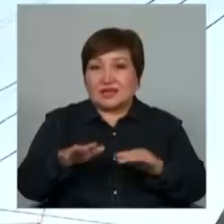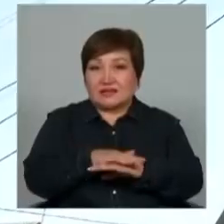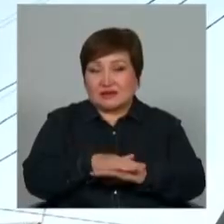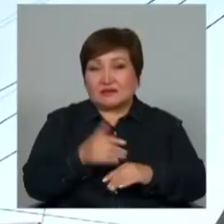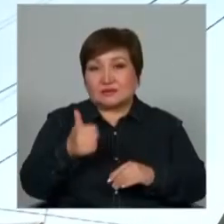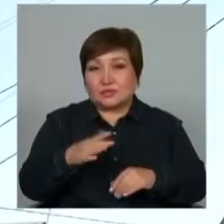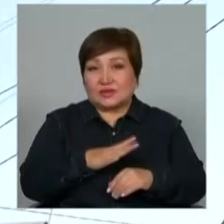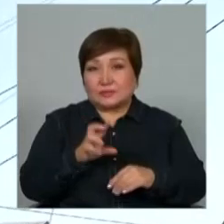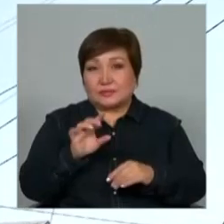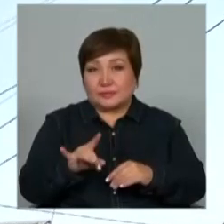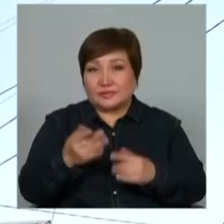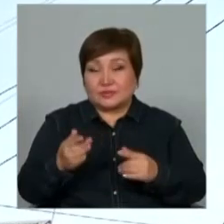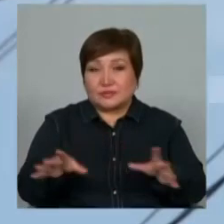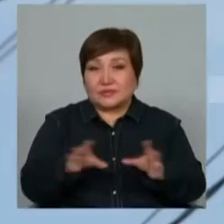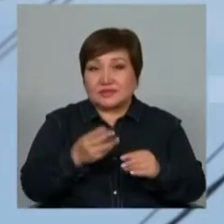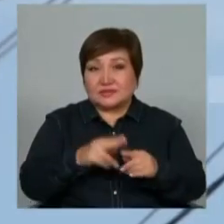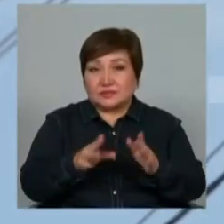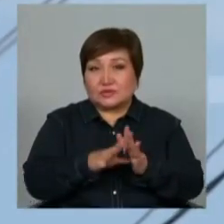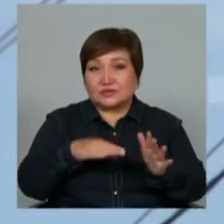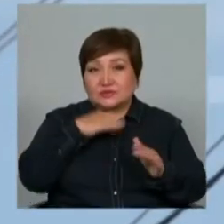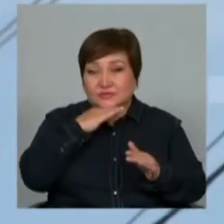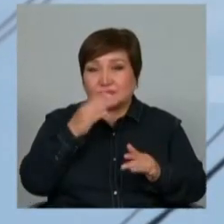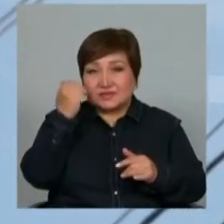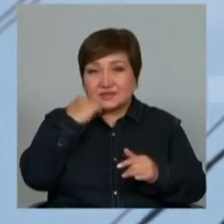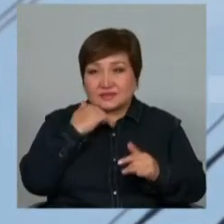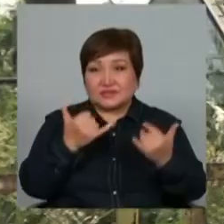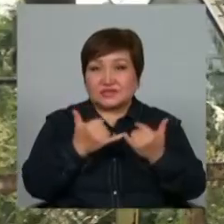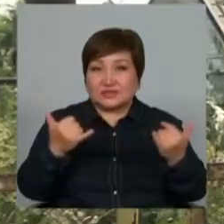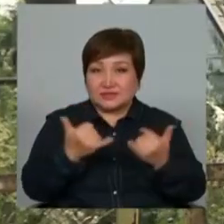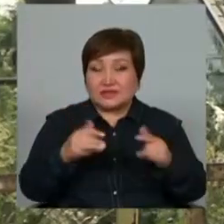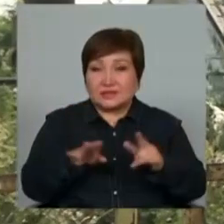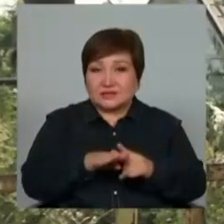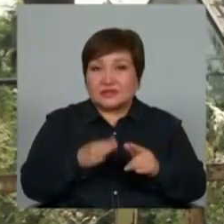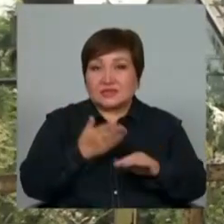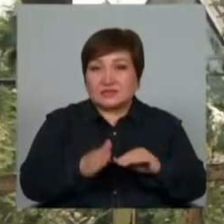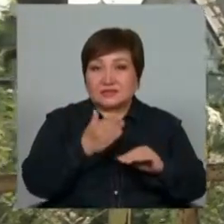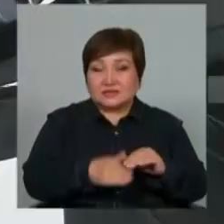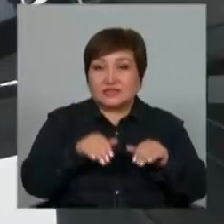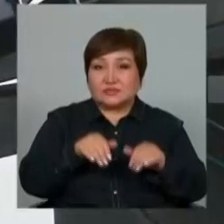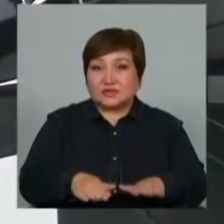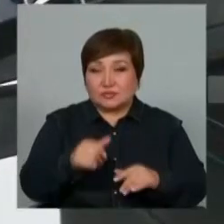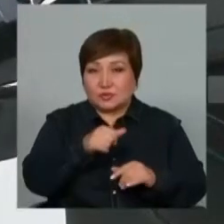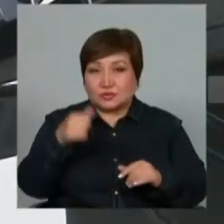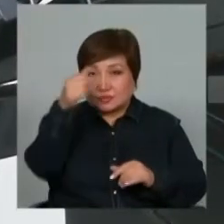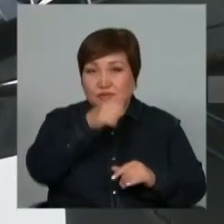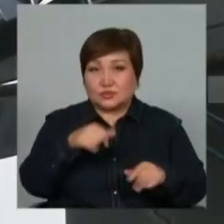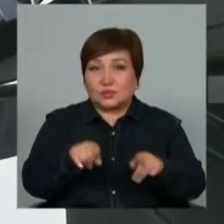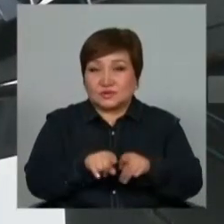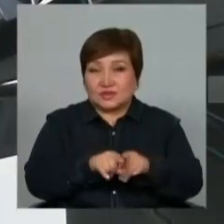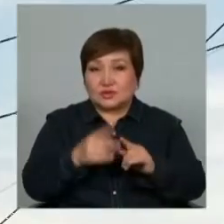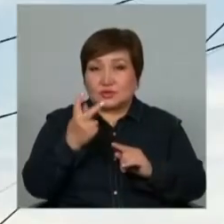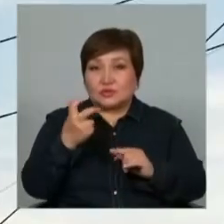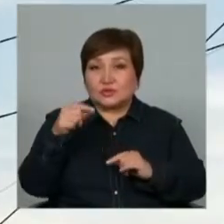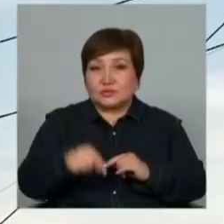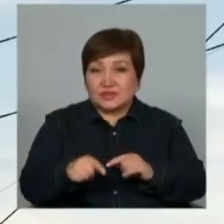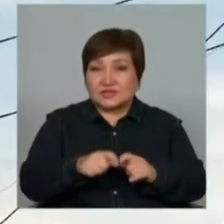болып. Сонымен қатар Алматыда иесіз желілер мәселесі кезең-кезеңмен шешілуде. Өткен жылы осында желінің 300 мыңнан астам